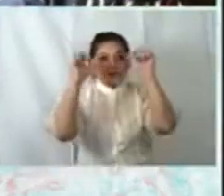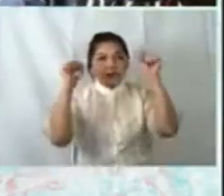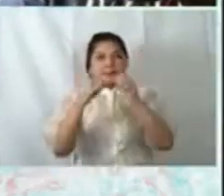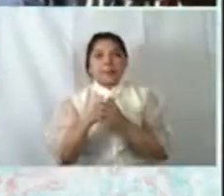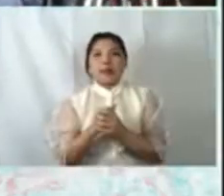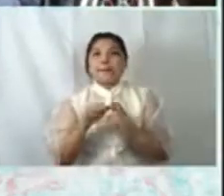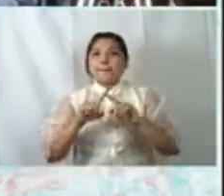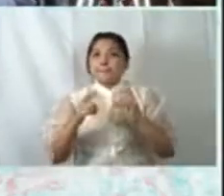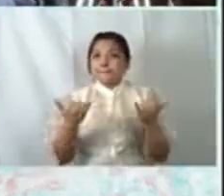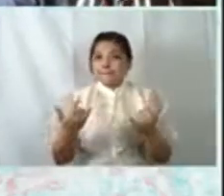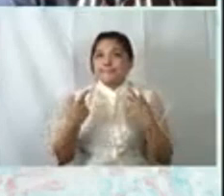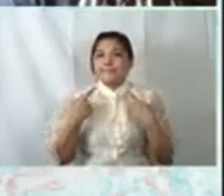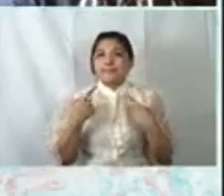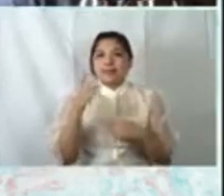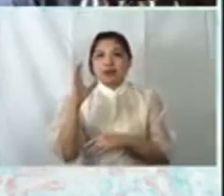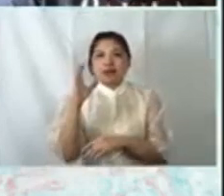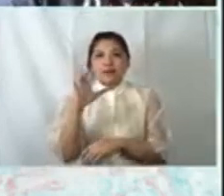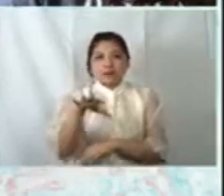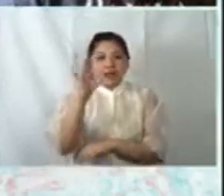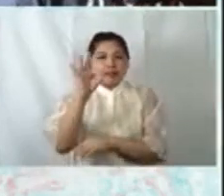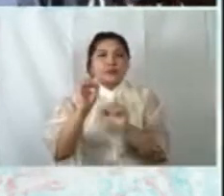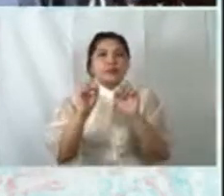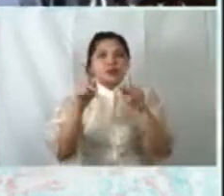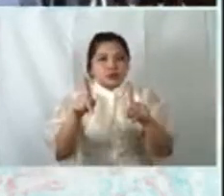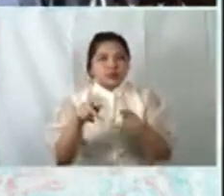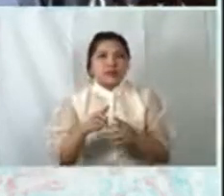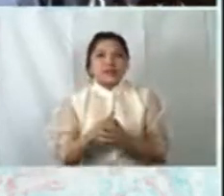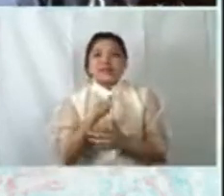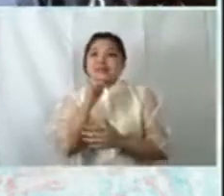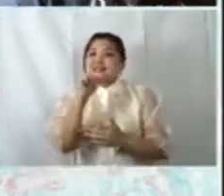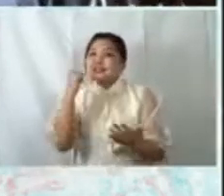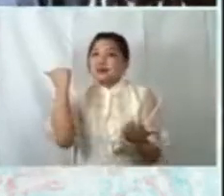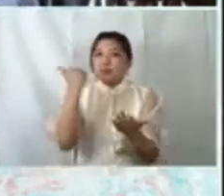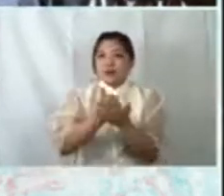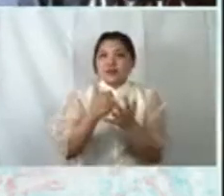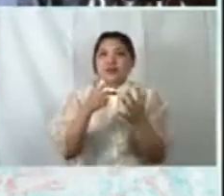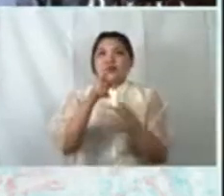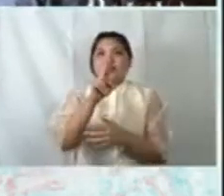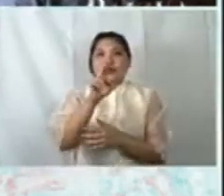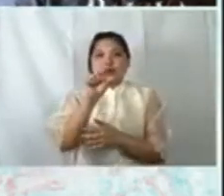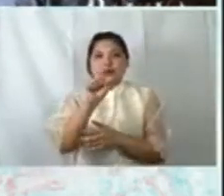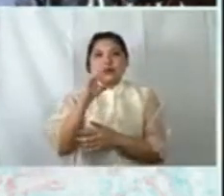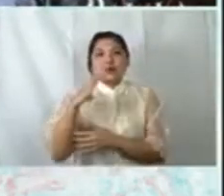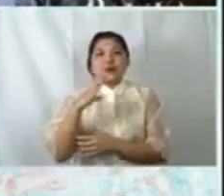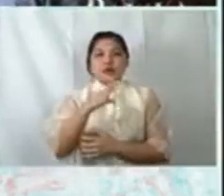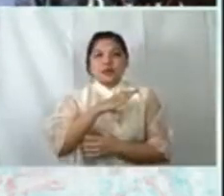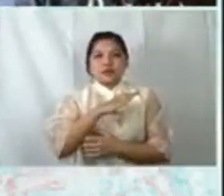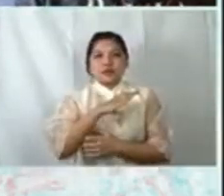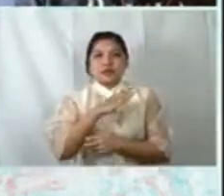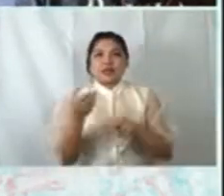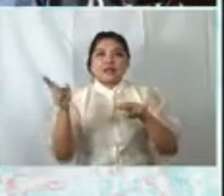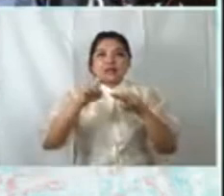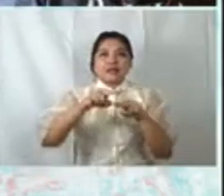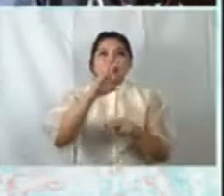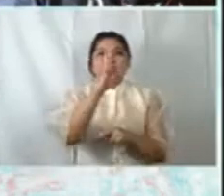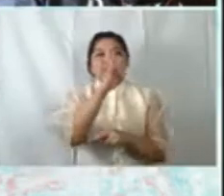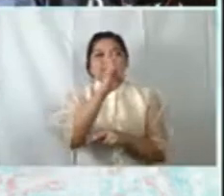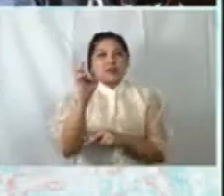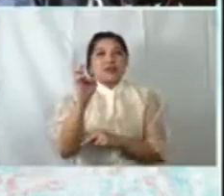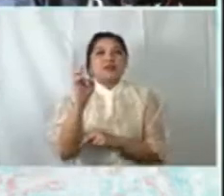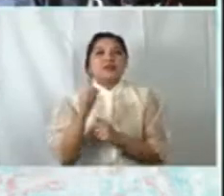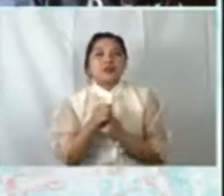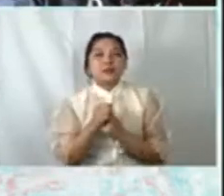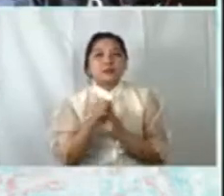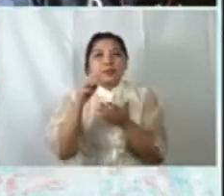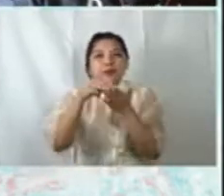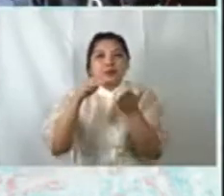ng opportunity nang hindi aprobahan ng Kongreso ng Amerika ang karagdagang $73 million na war payment